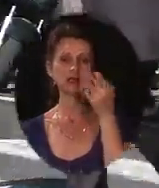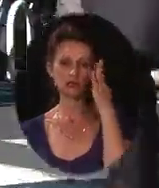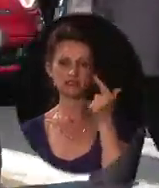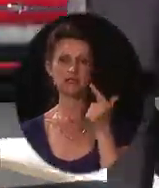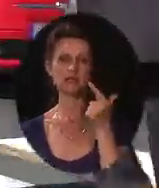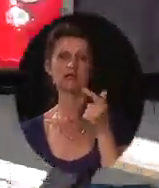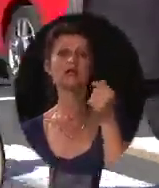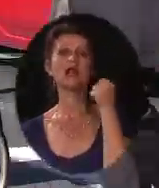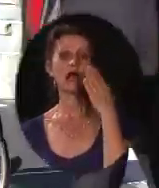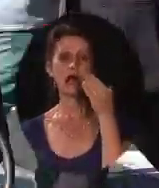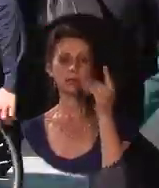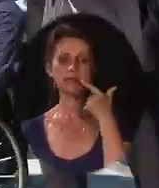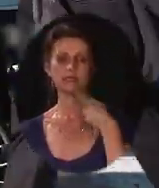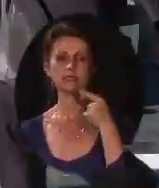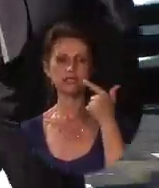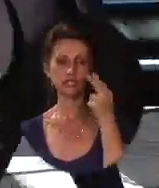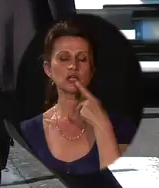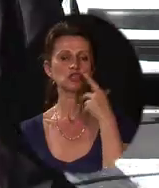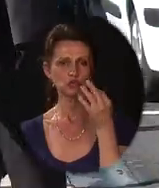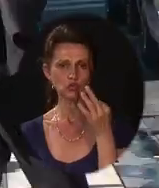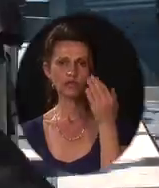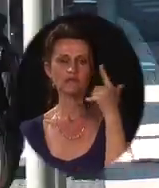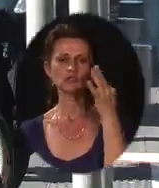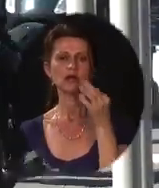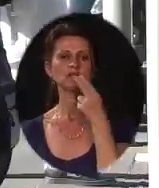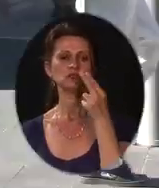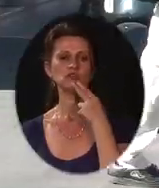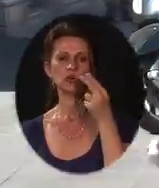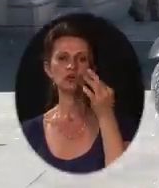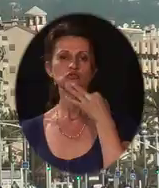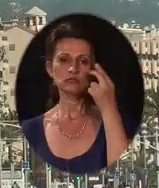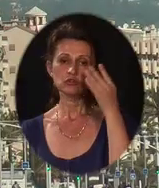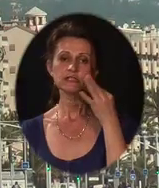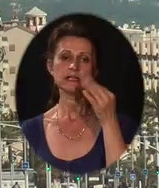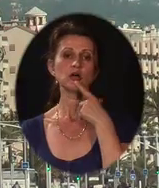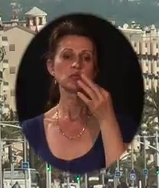Aladji et Ahmed appliquent chaque jour. Il faudra bien vous en souvenir pour rester en sécurité.